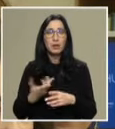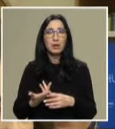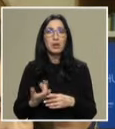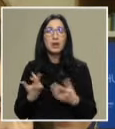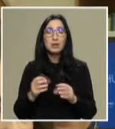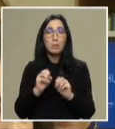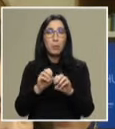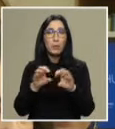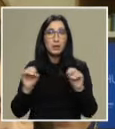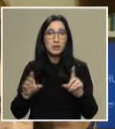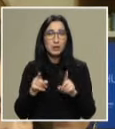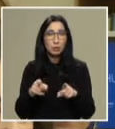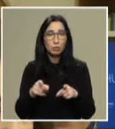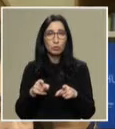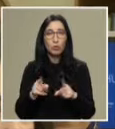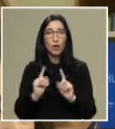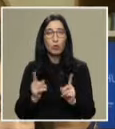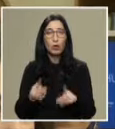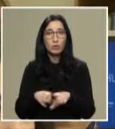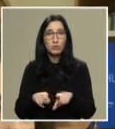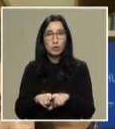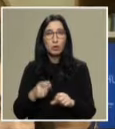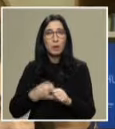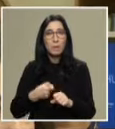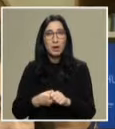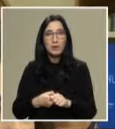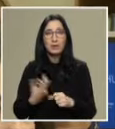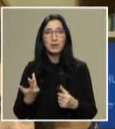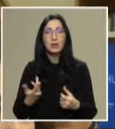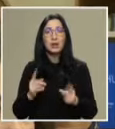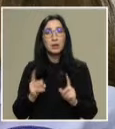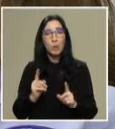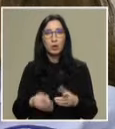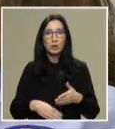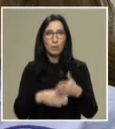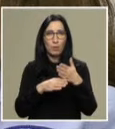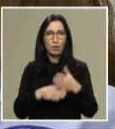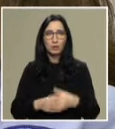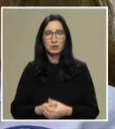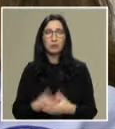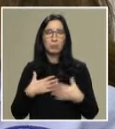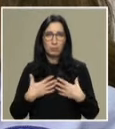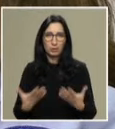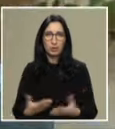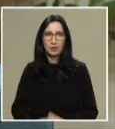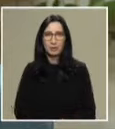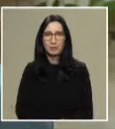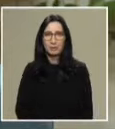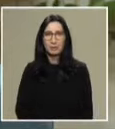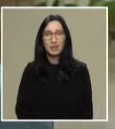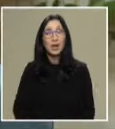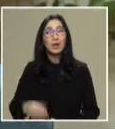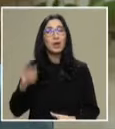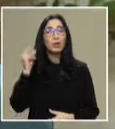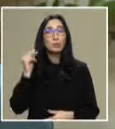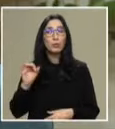се и популяризира това, което всъщност правят и начина по който наистина могат да помогнат. Благодаря ти.